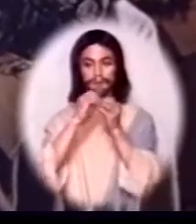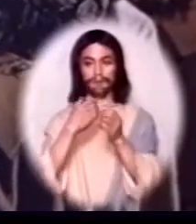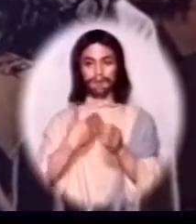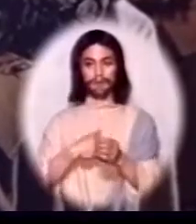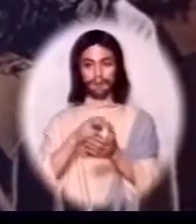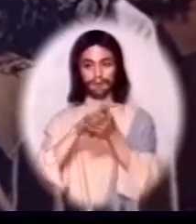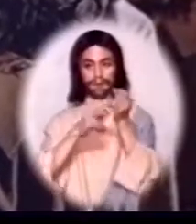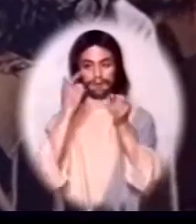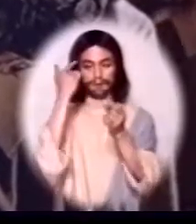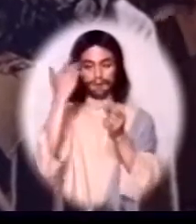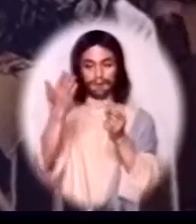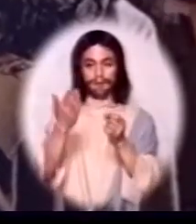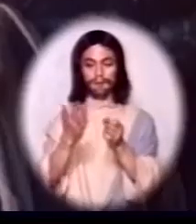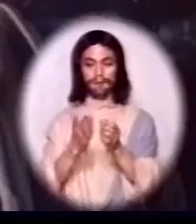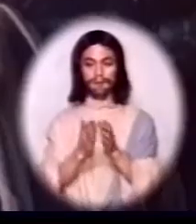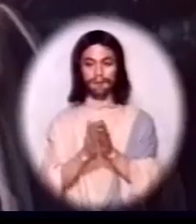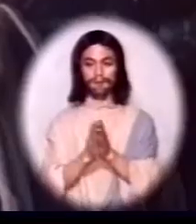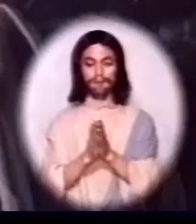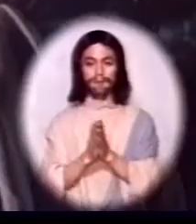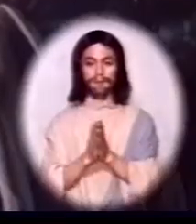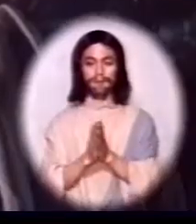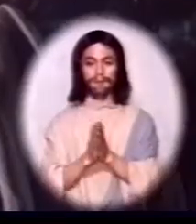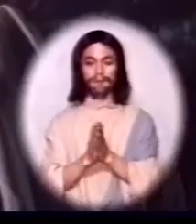내가 입맞춤으로 인자를 파느냐?